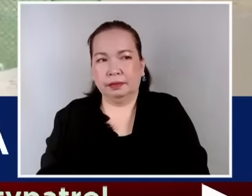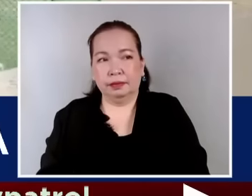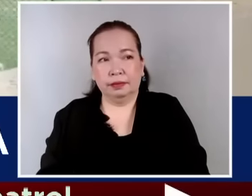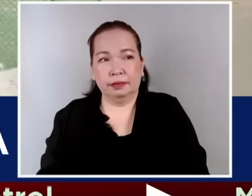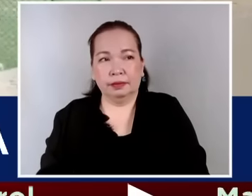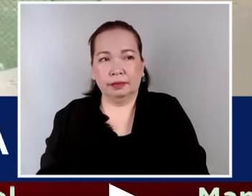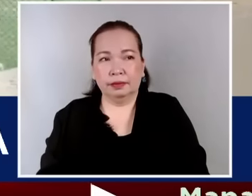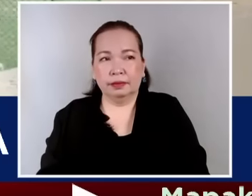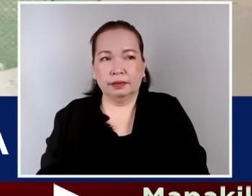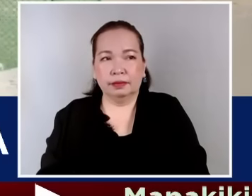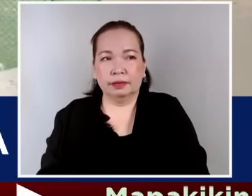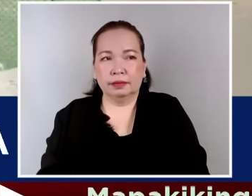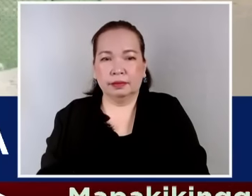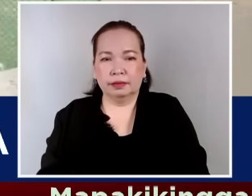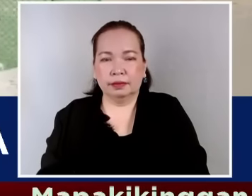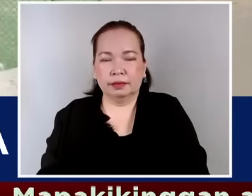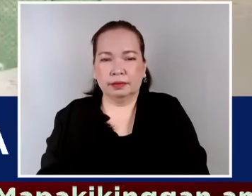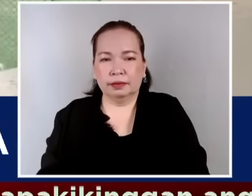Tapos, yung sa